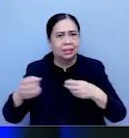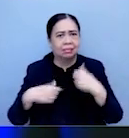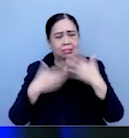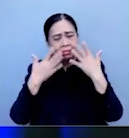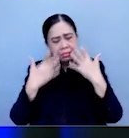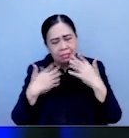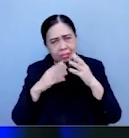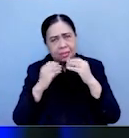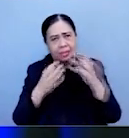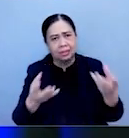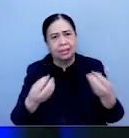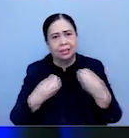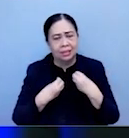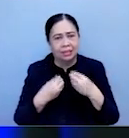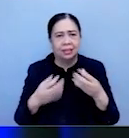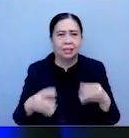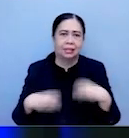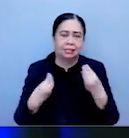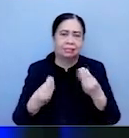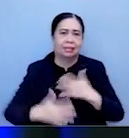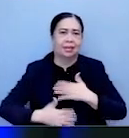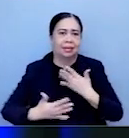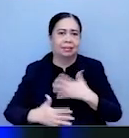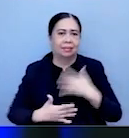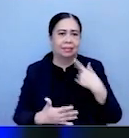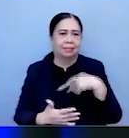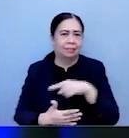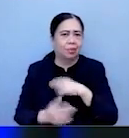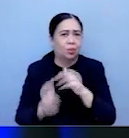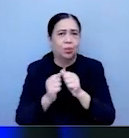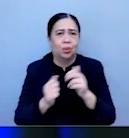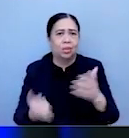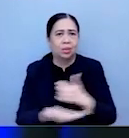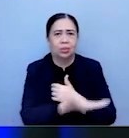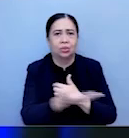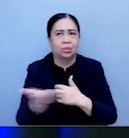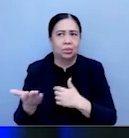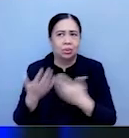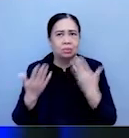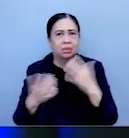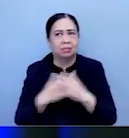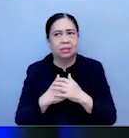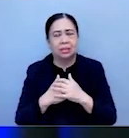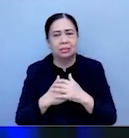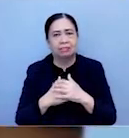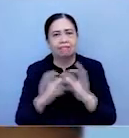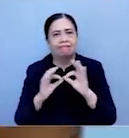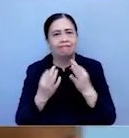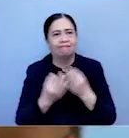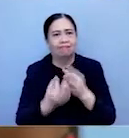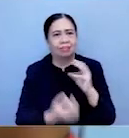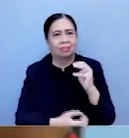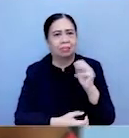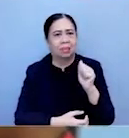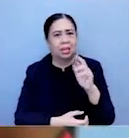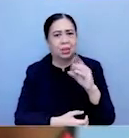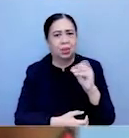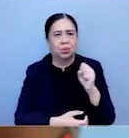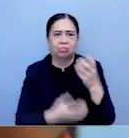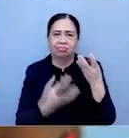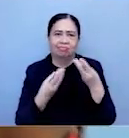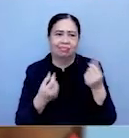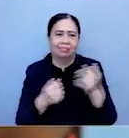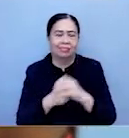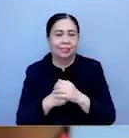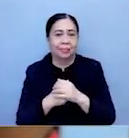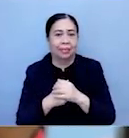nalulungkot, sila ang nagpapasaya sa amin. Kung hindi sa inyo, palagay ko, wala na yung pamilyang Marcos. Present nga rin